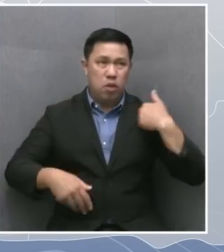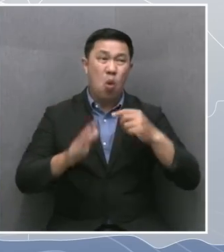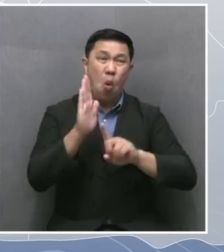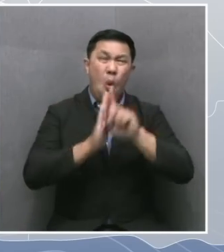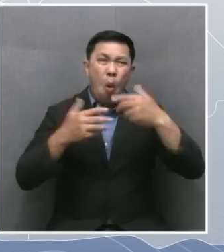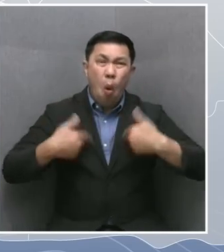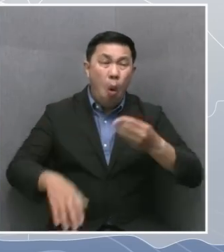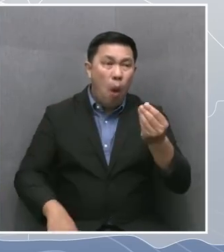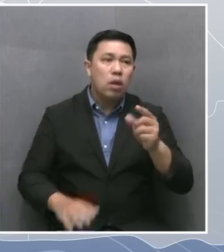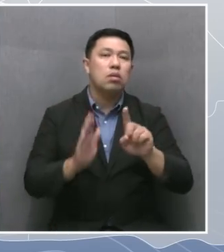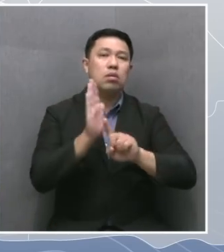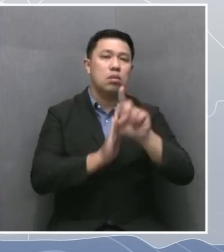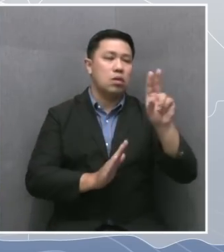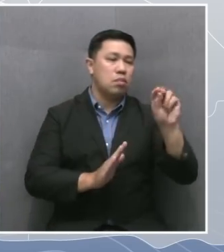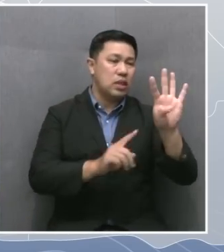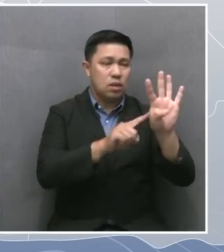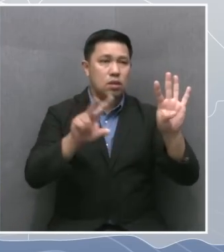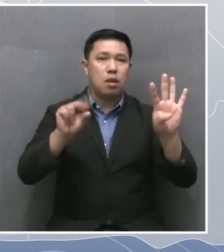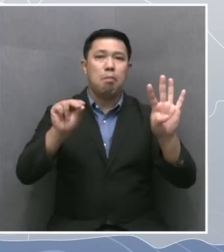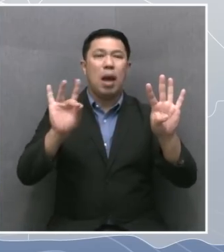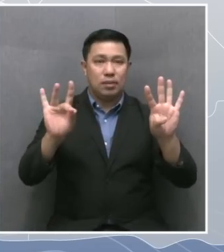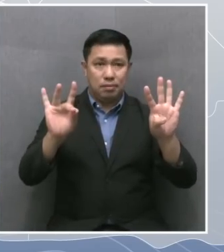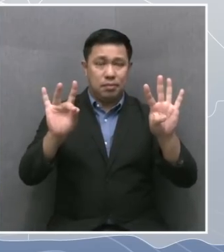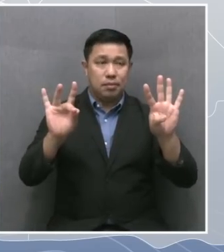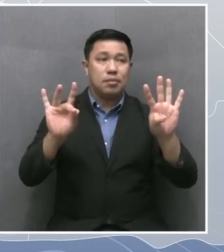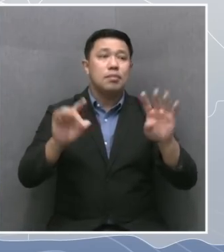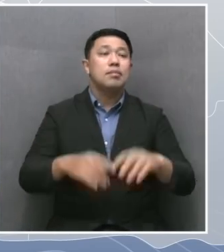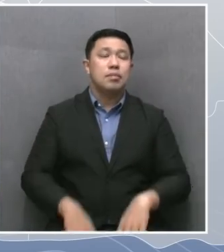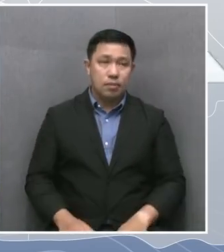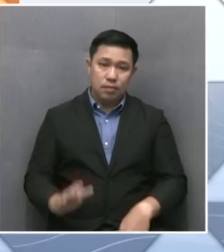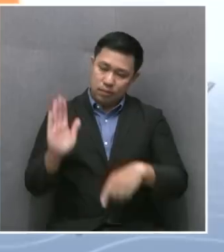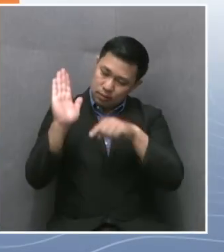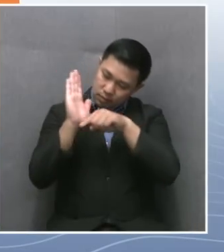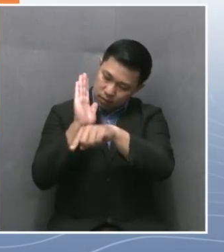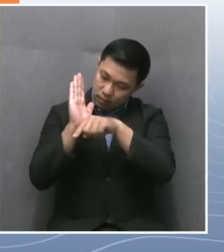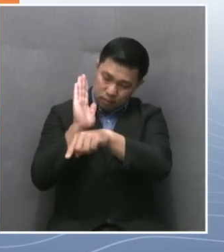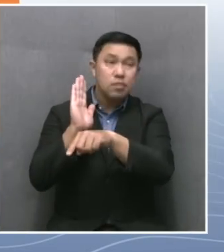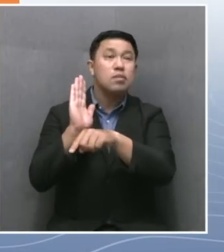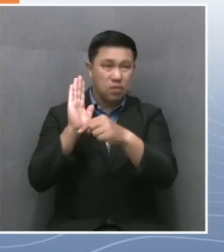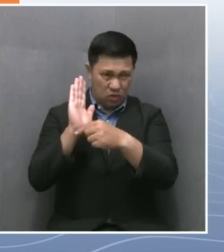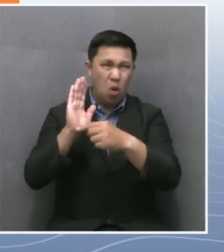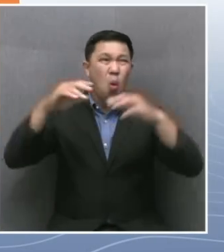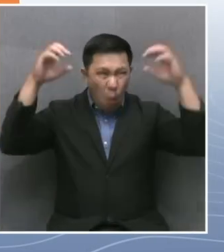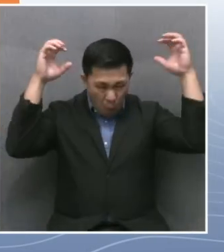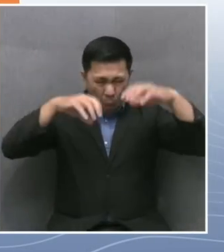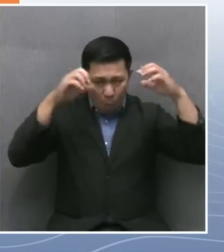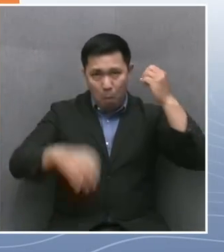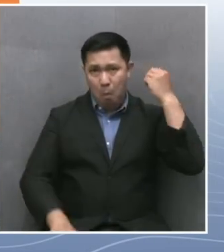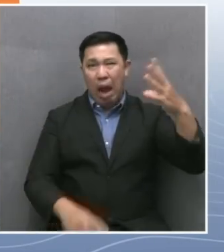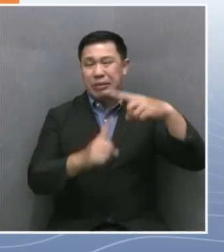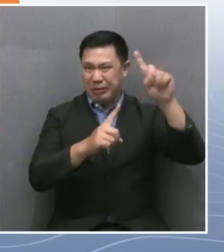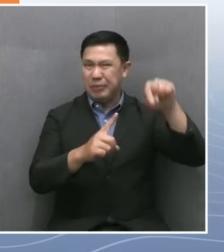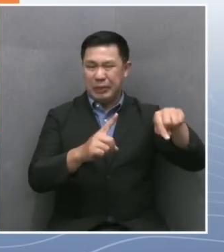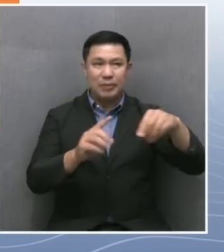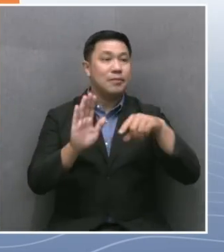สุด 34ถึง 38องศเซซภาคตะวันออกวันนี้จะมีฝนฟ้าคะนองมากกว่าภาคอื่นๆอยู่ที่